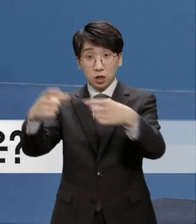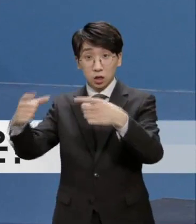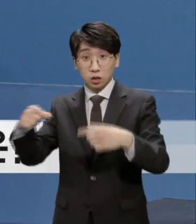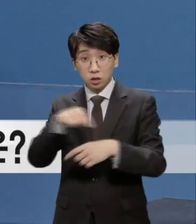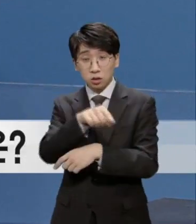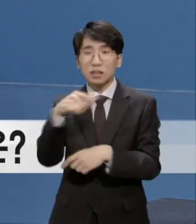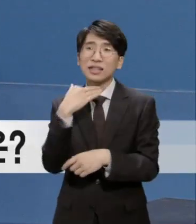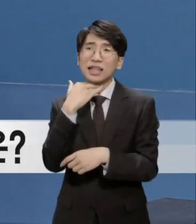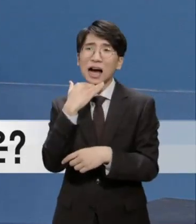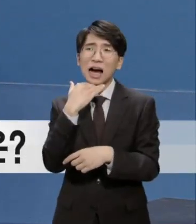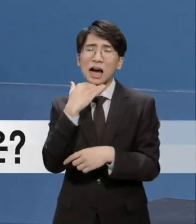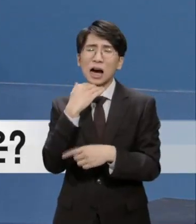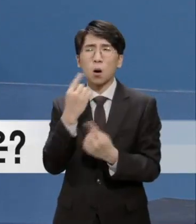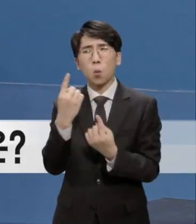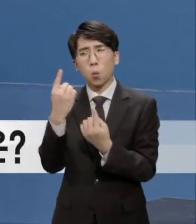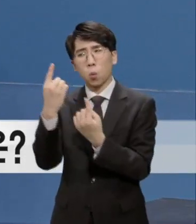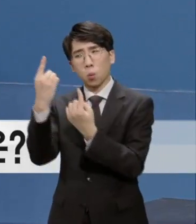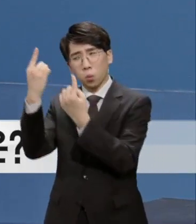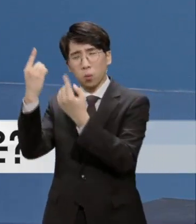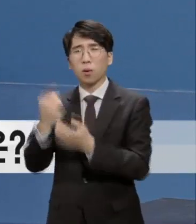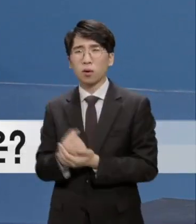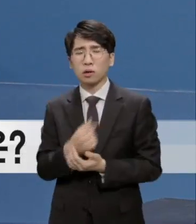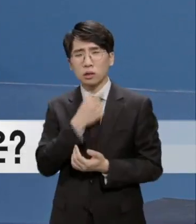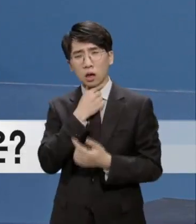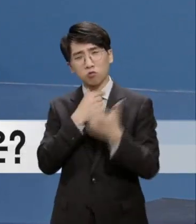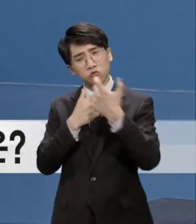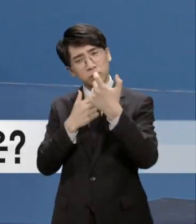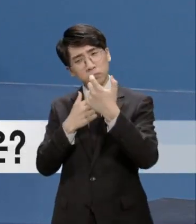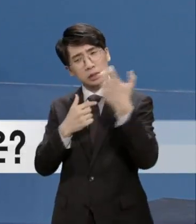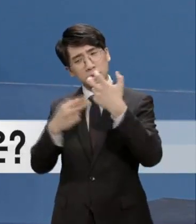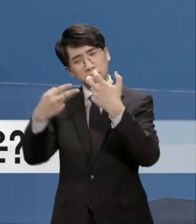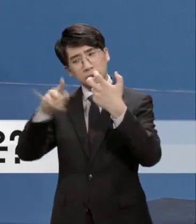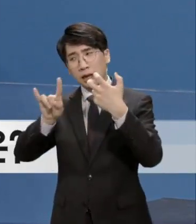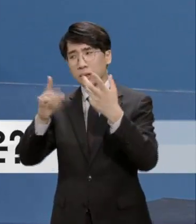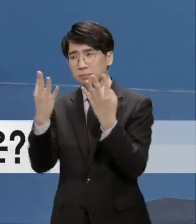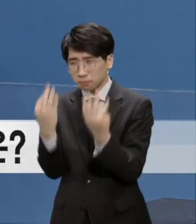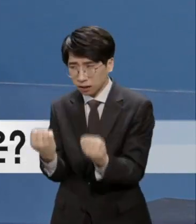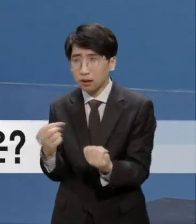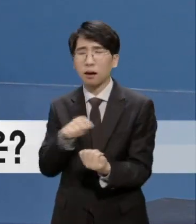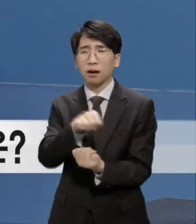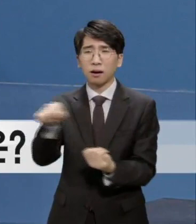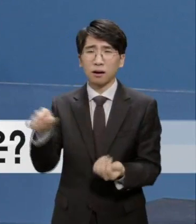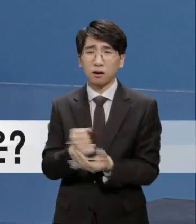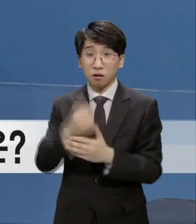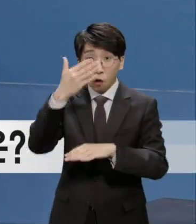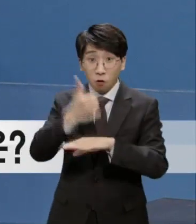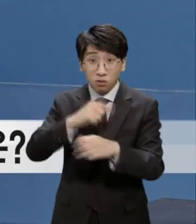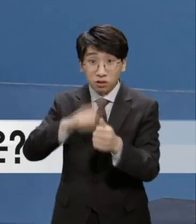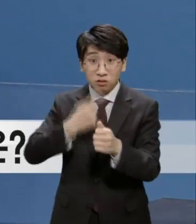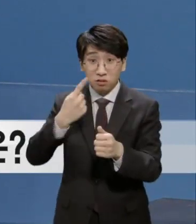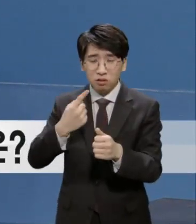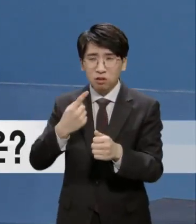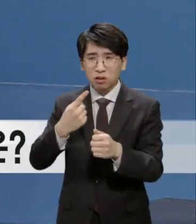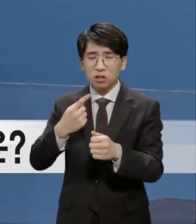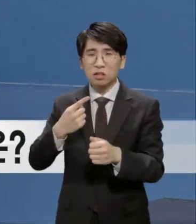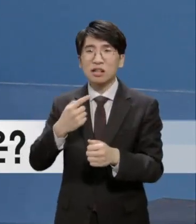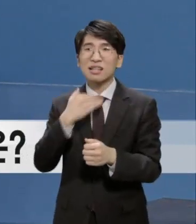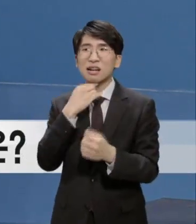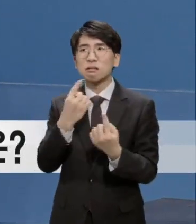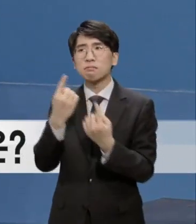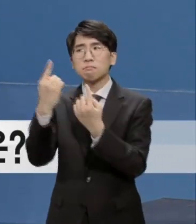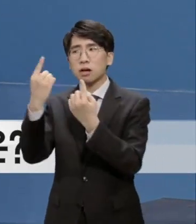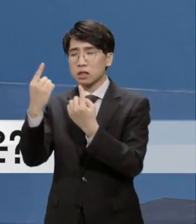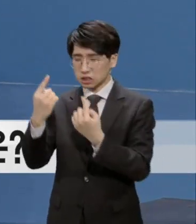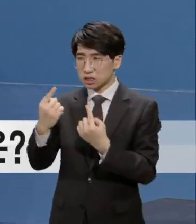경우는 연령이 좀 높다고 보시면 네. 돼요. 뭐 60, 70대. 그렇다 보니까 더 이런 부당한 지시에 대해서 대응하기 좀 어려운 건 있는